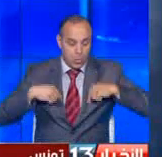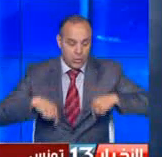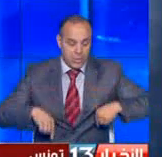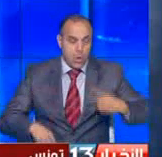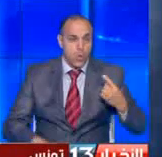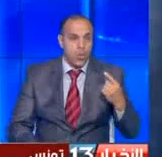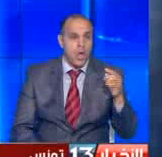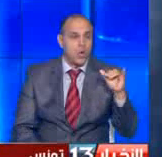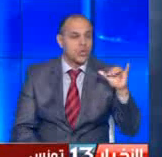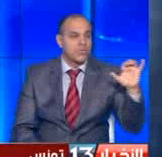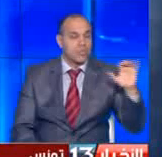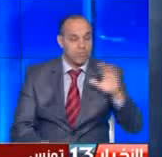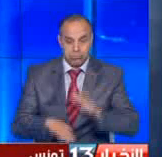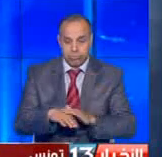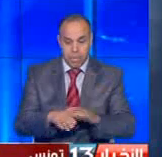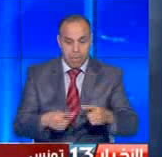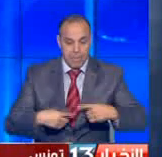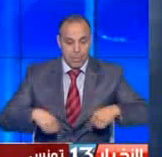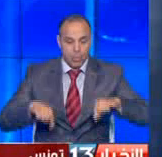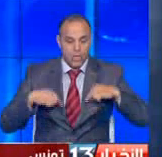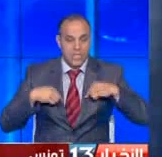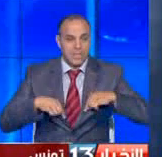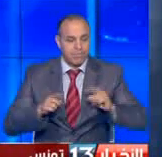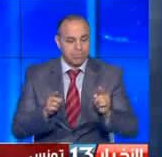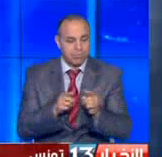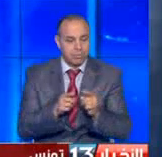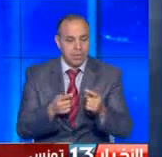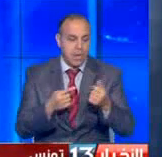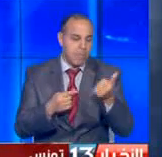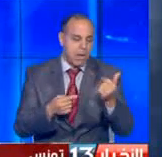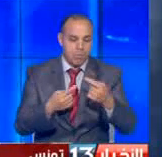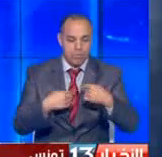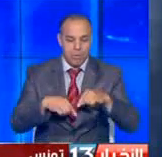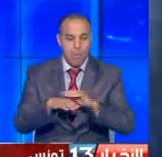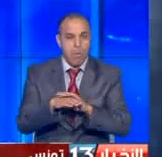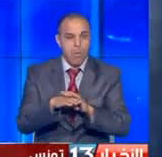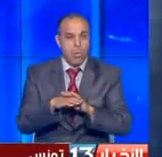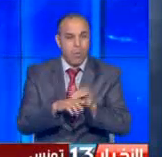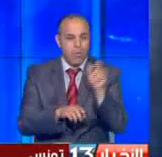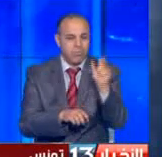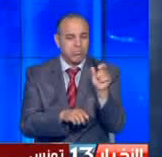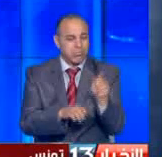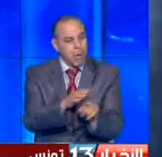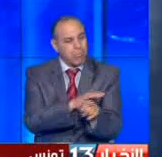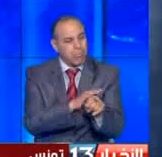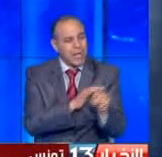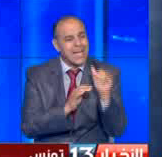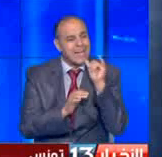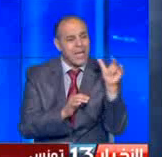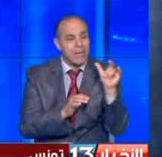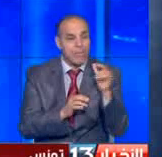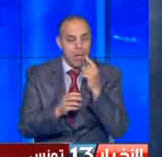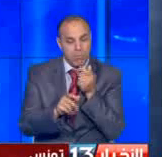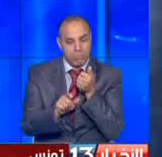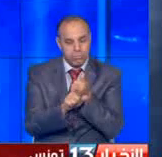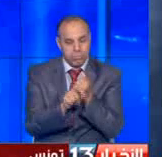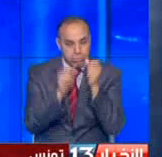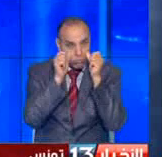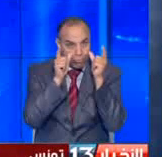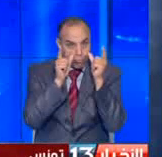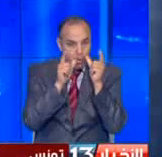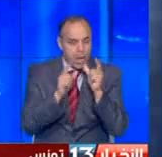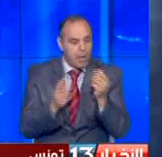يوسف الشاهد اوصى خلال مجلس وزاري مضيق عقد امس حول قضيه الهجره السريه بمزيد الاحاطه والعنايه